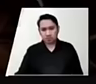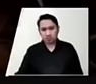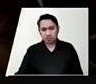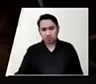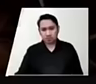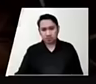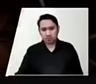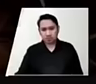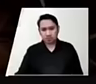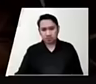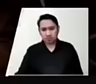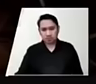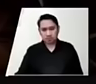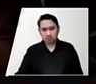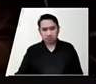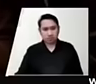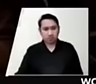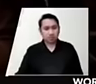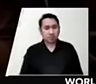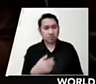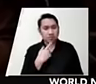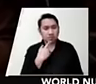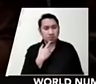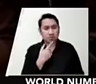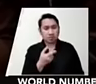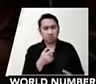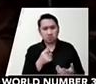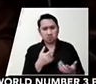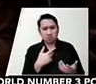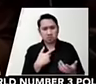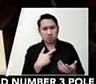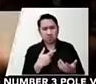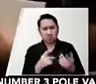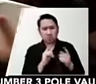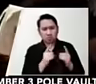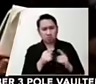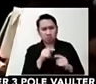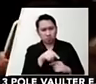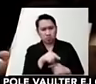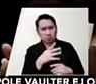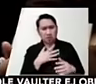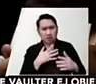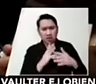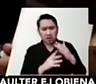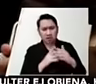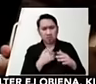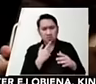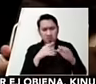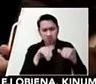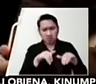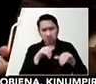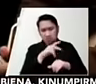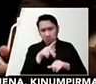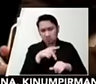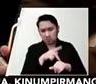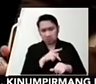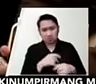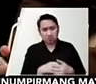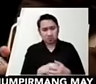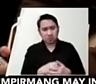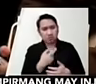Kausap ko kasi yung client ko. Sabi niya, nasa Pilipinas naman siya. Kausap ko siya kahapon kasi nga itong naglabas ang mga issues na to. Sinassure